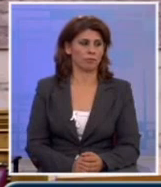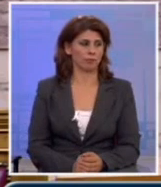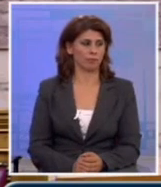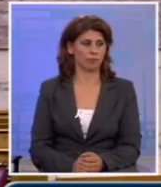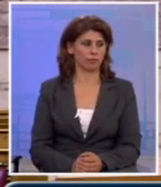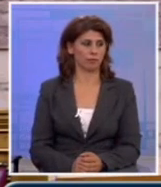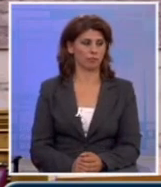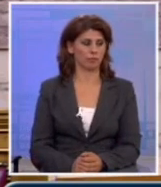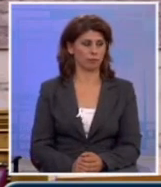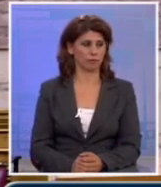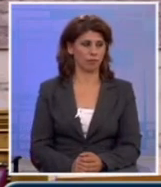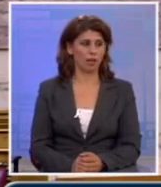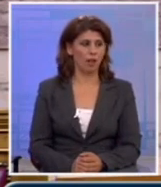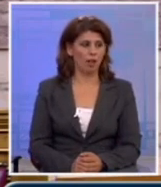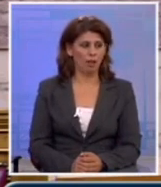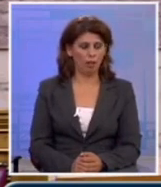Εν προκειμένου,